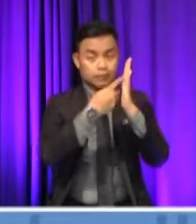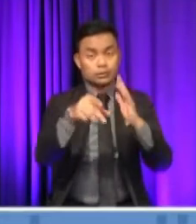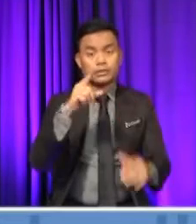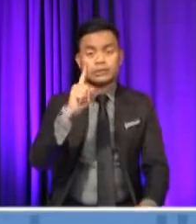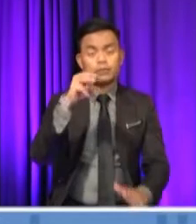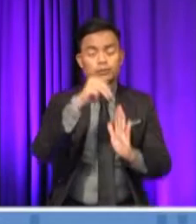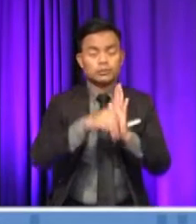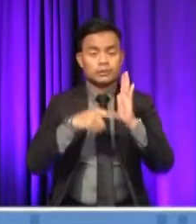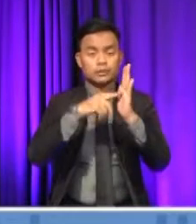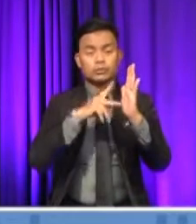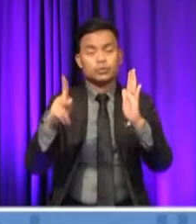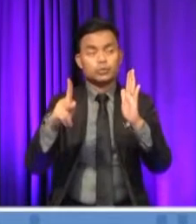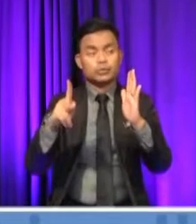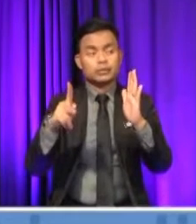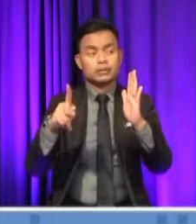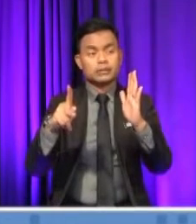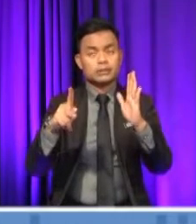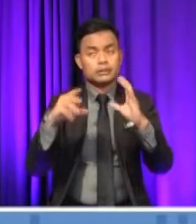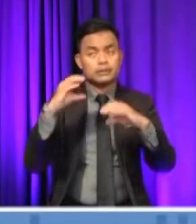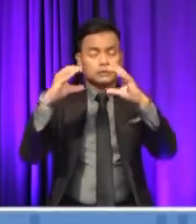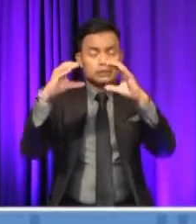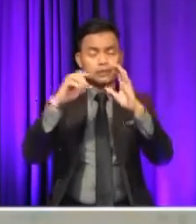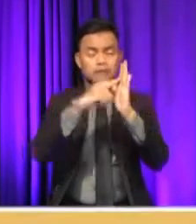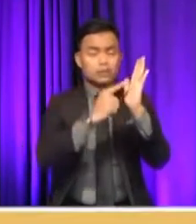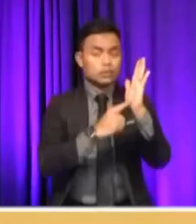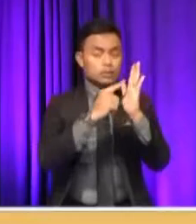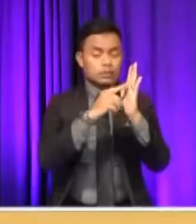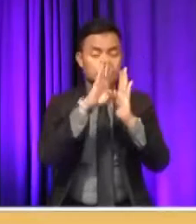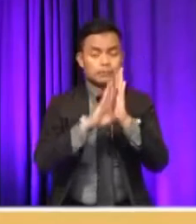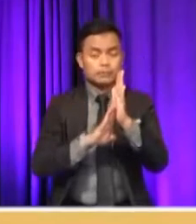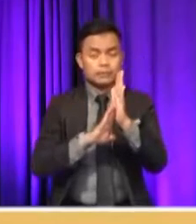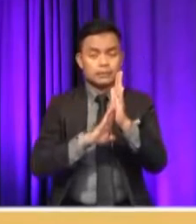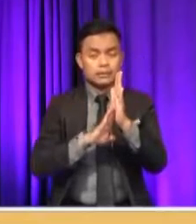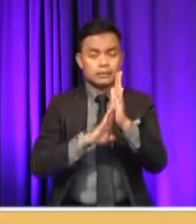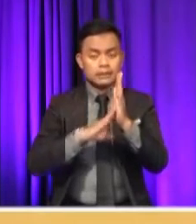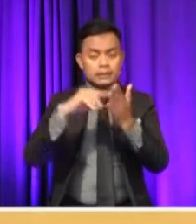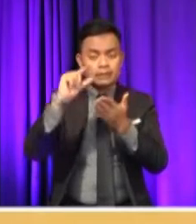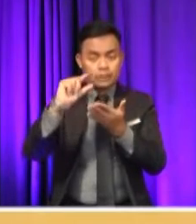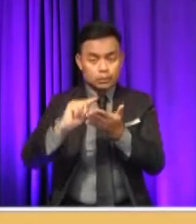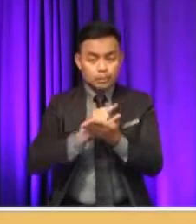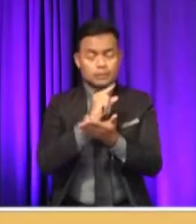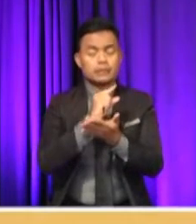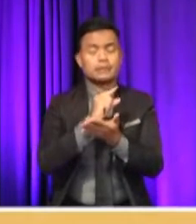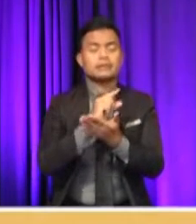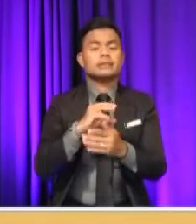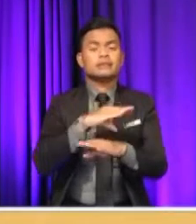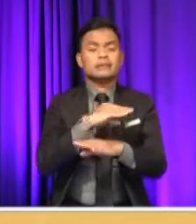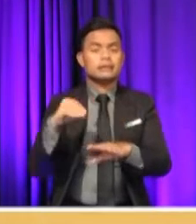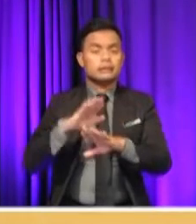cara Swiss beroperasi dan nama Swiss yang tak lengkap. Okey, dia bagi cara Swiss beroperasi. Okey, nama Swiss tu